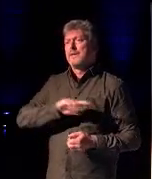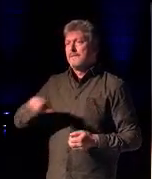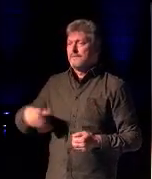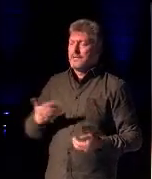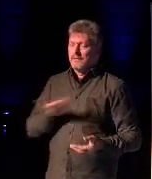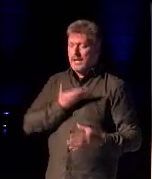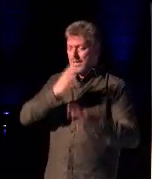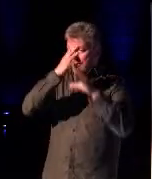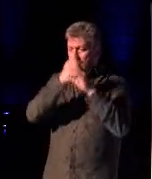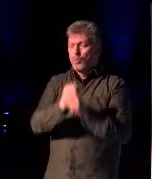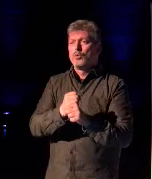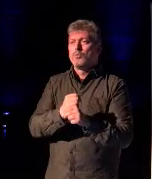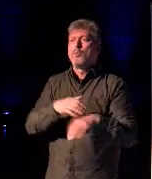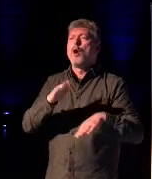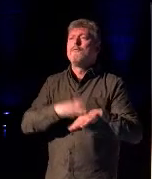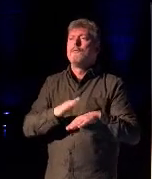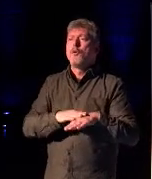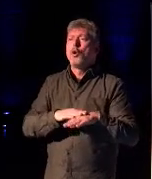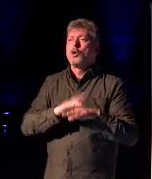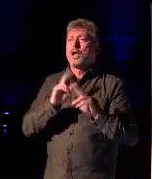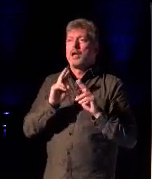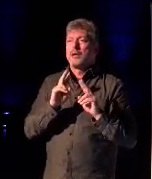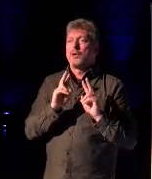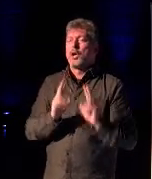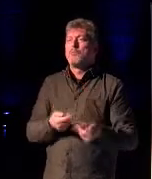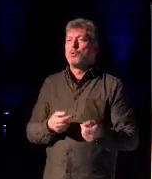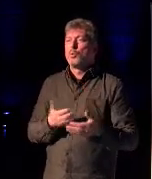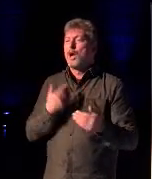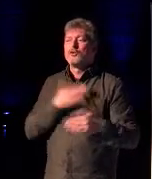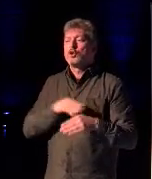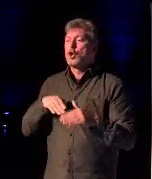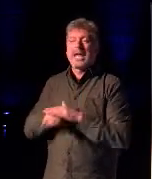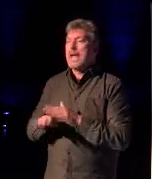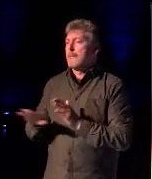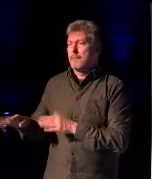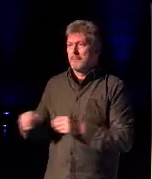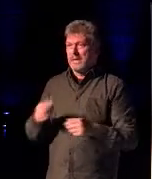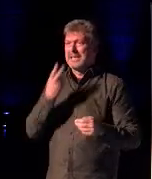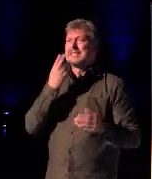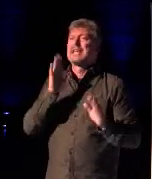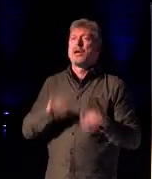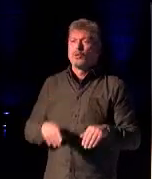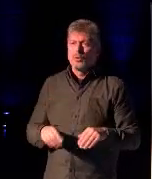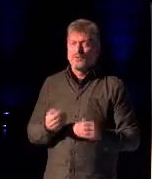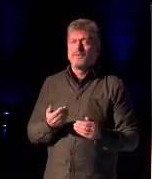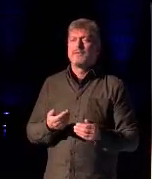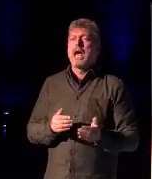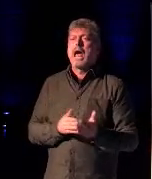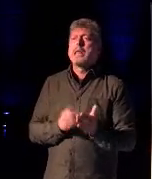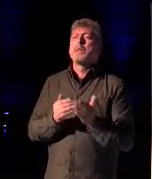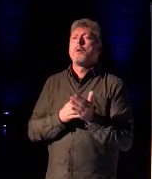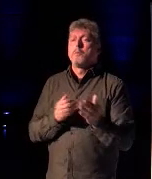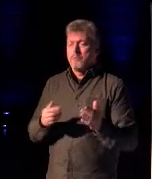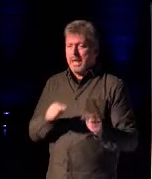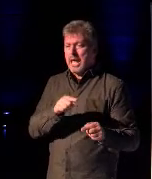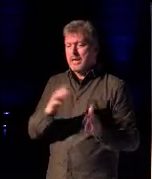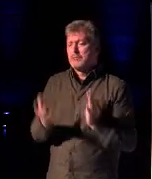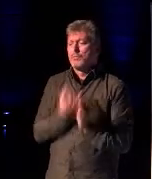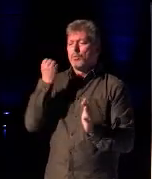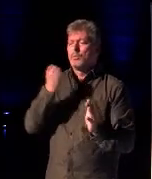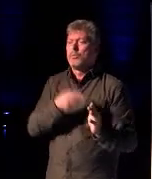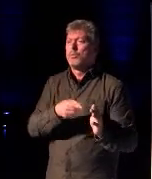fatt fokus på å forebygge bruk av sykehjem, men det ser ut til at vi har kanskje enda mer å hente på